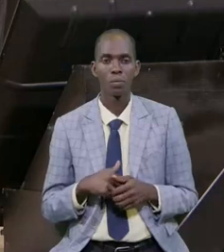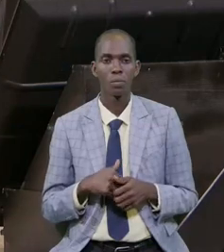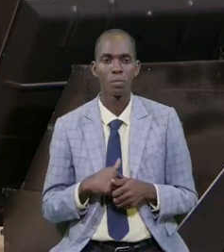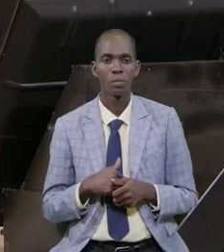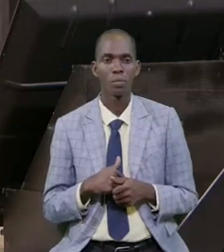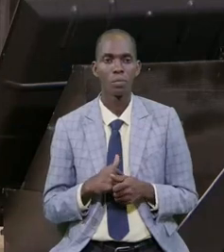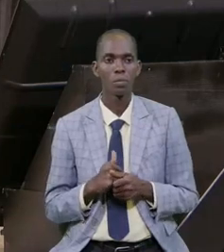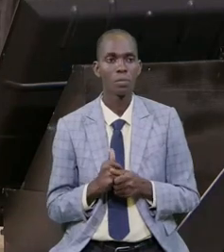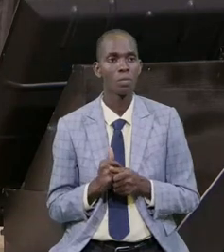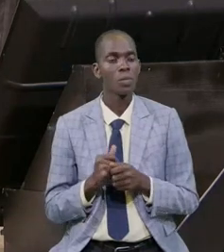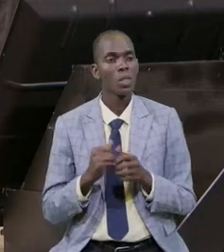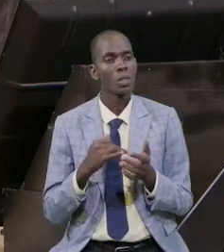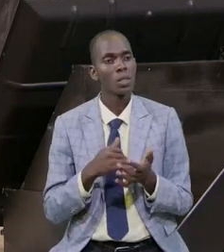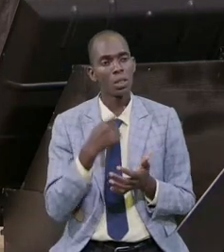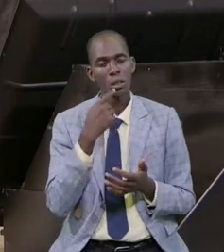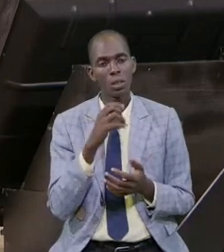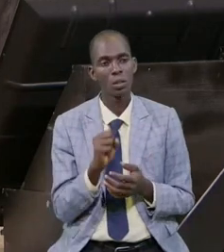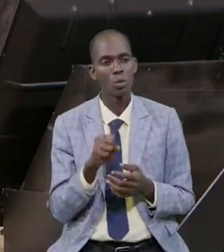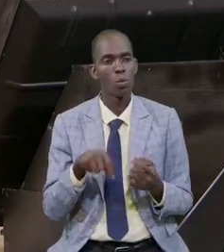18 dit,